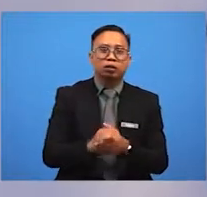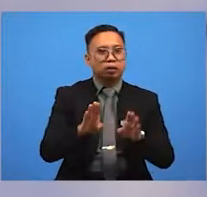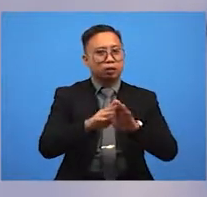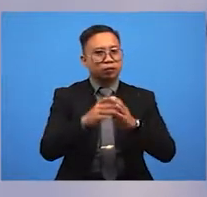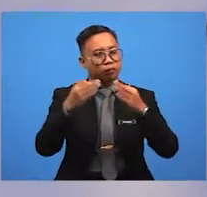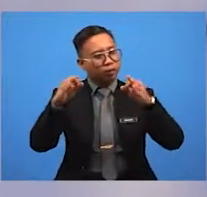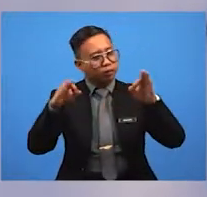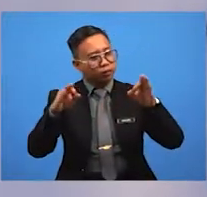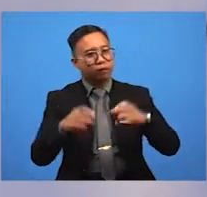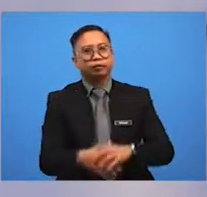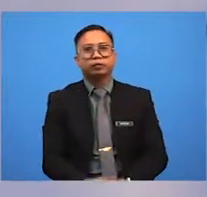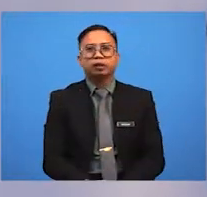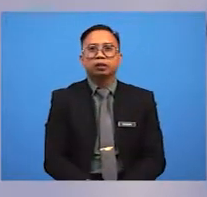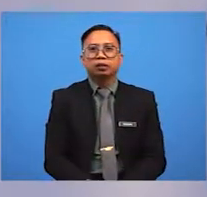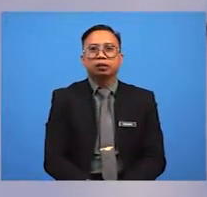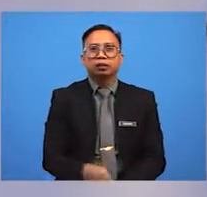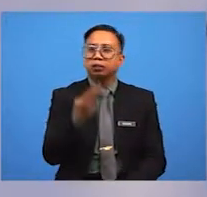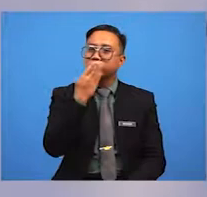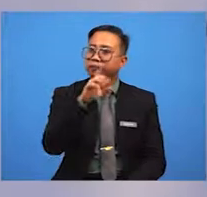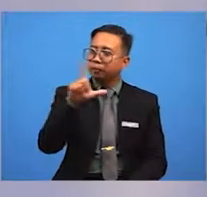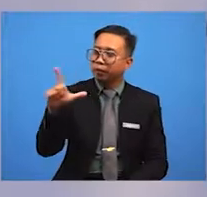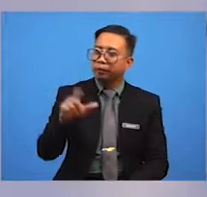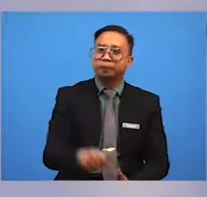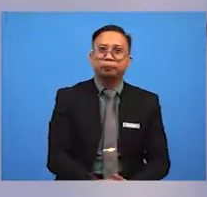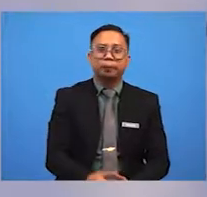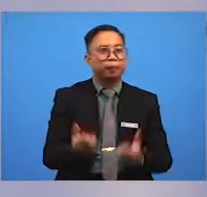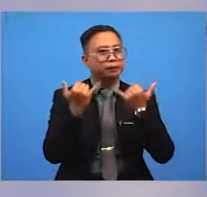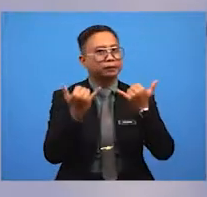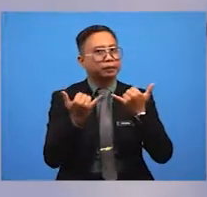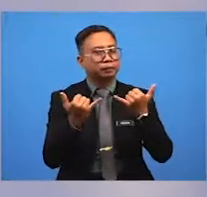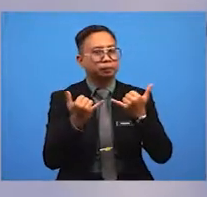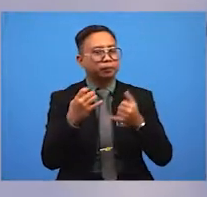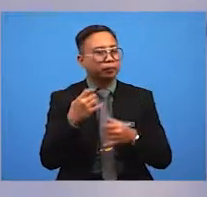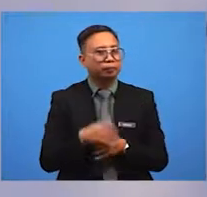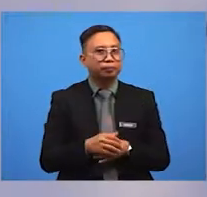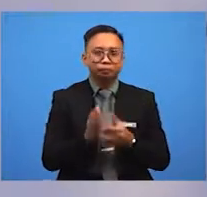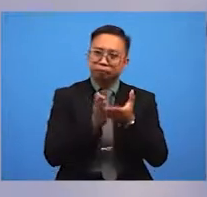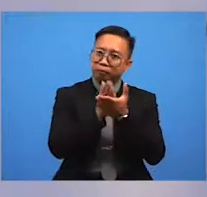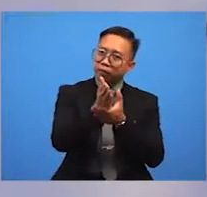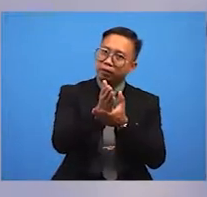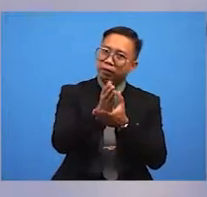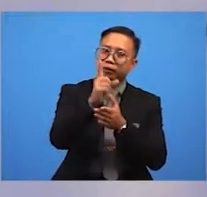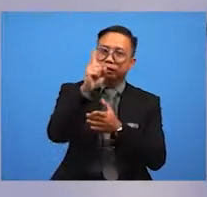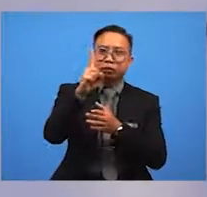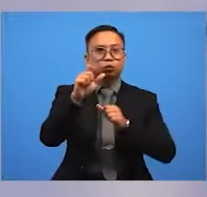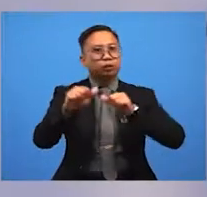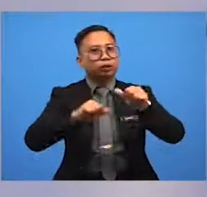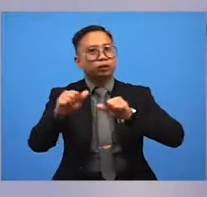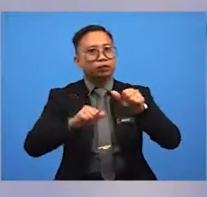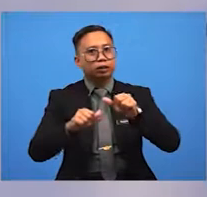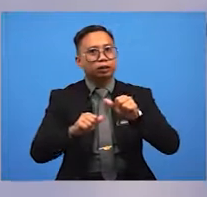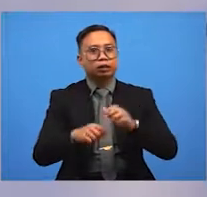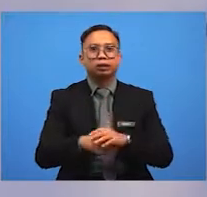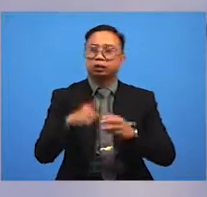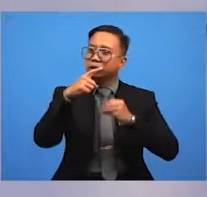dibebaskan. Baiklah murid-murid, sekarang kita jalankan satu aktiviti